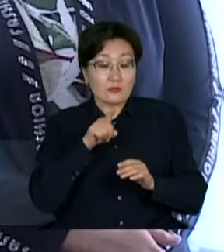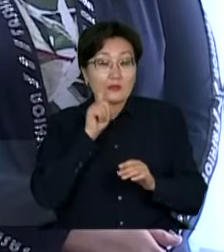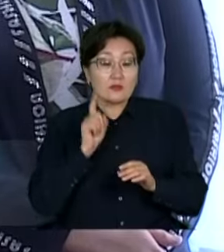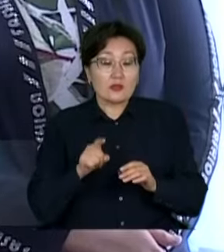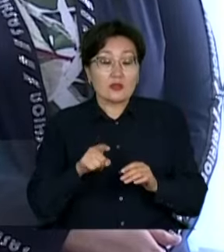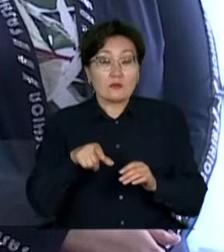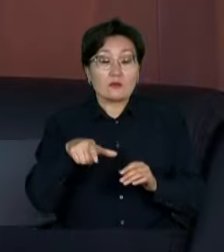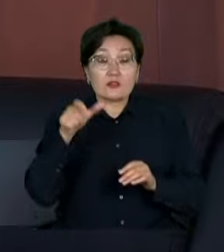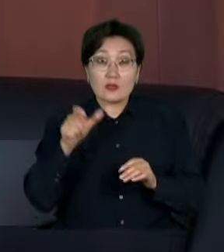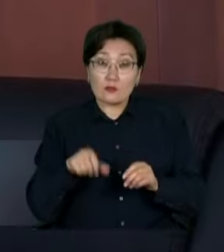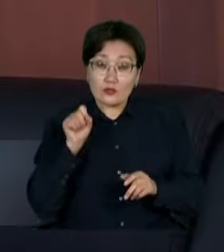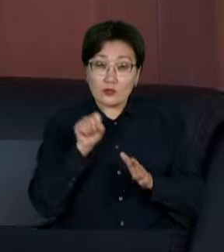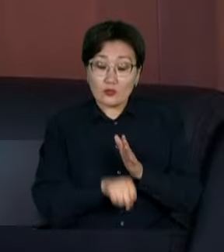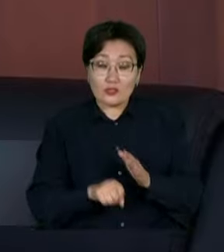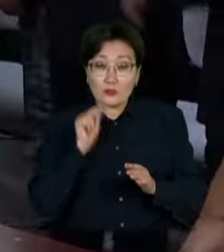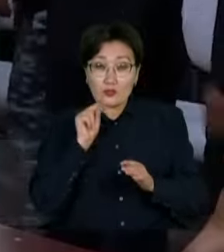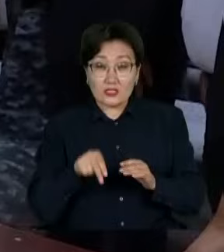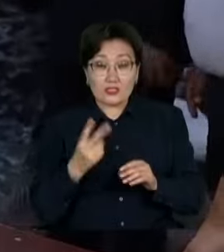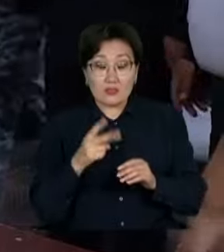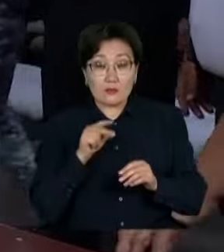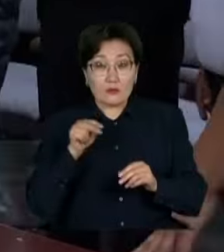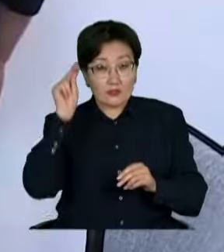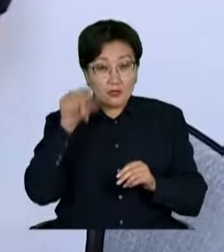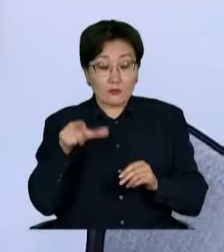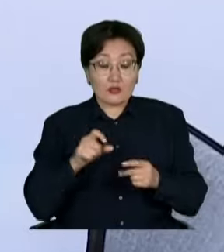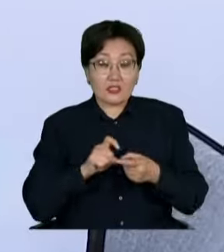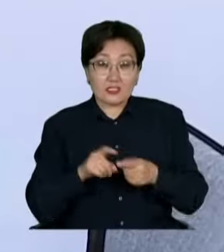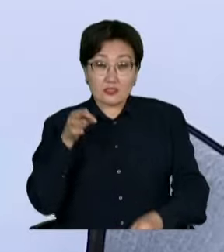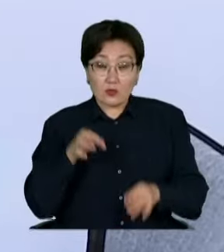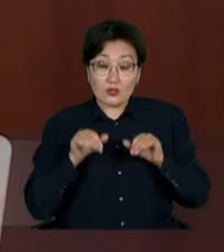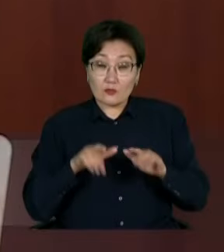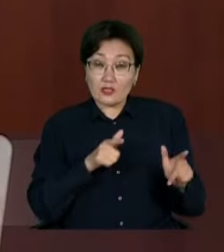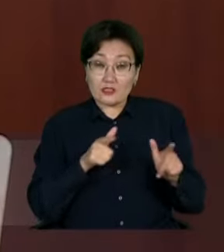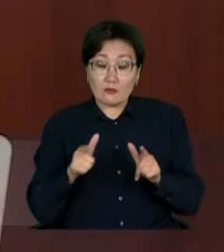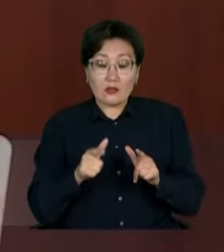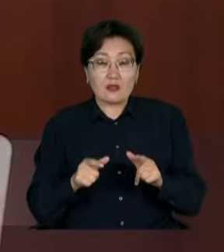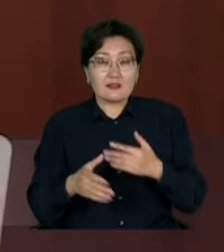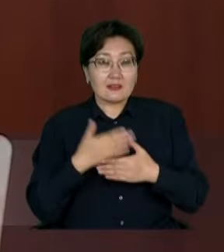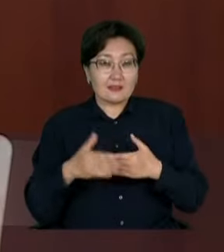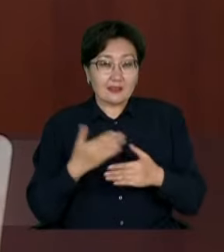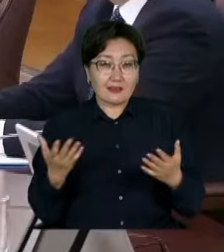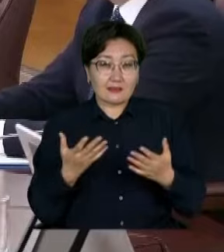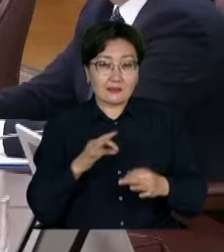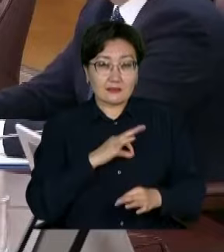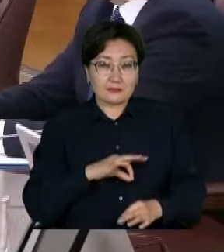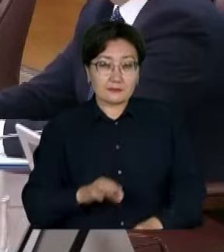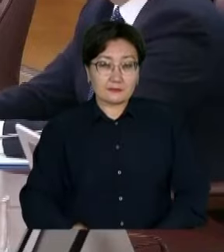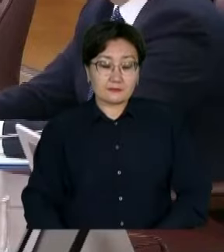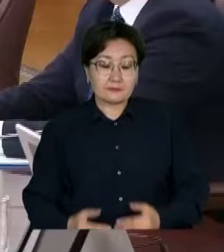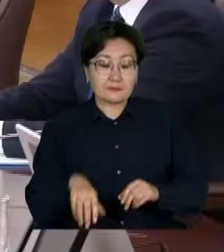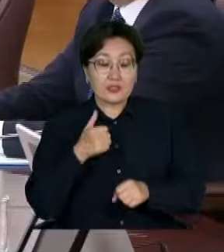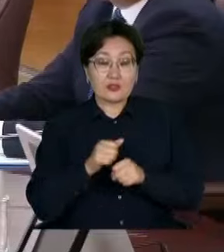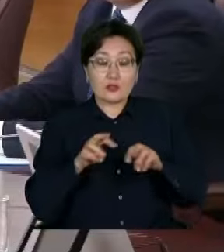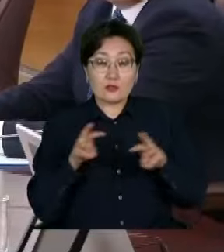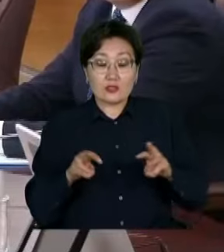жасөспірімді өлтірді деген күдікпен қамауға алынған екі оқушыға қатысты сот үкімі шықты. Жаза қандай? Үкімет